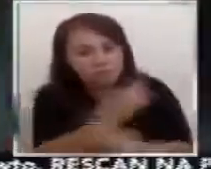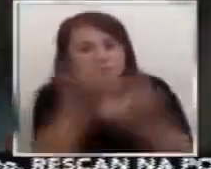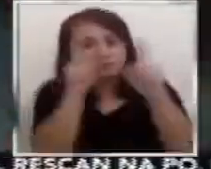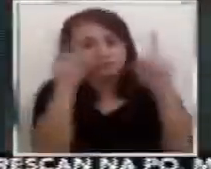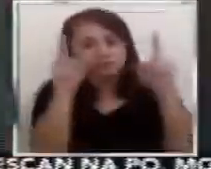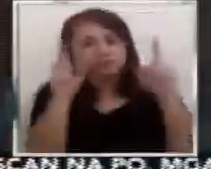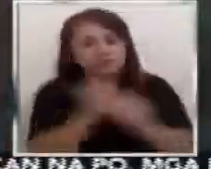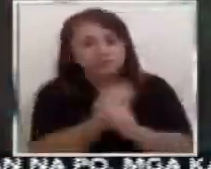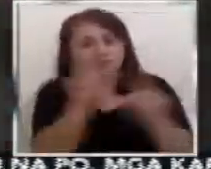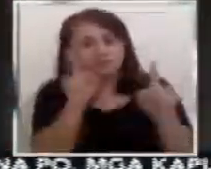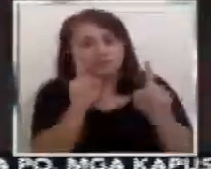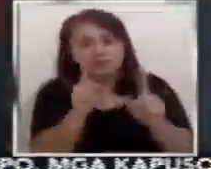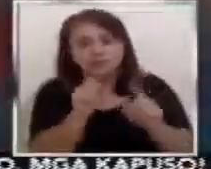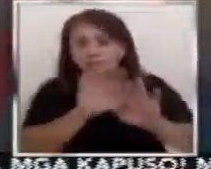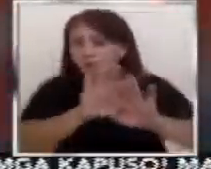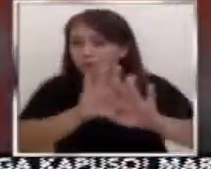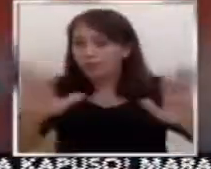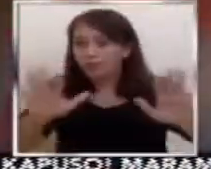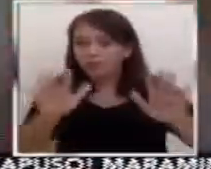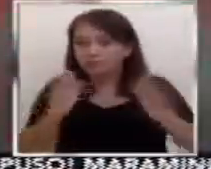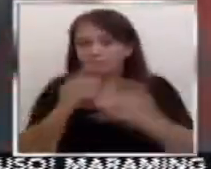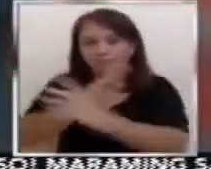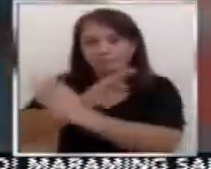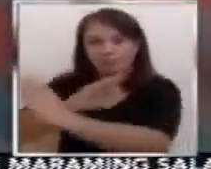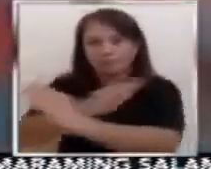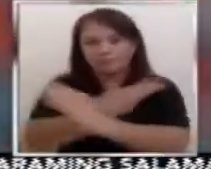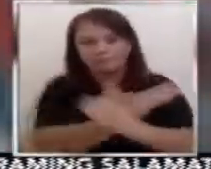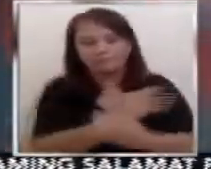Walang lalapit, ha? Walang lalapit.